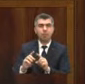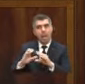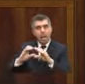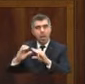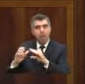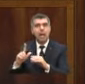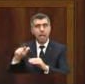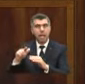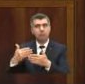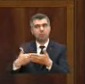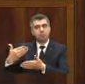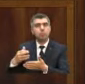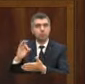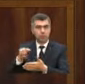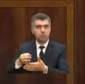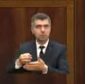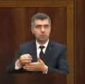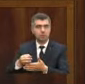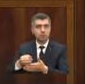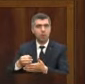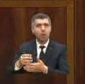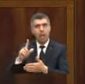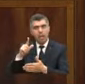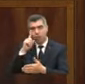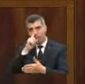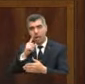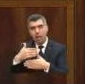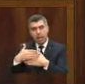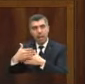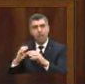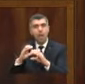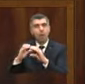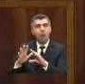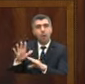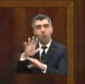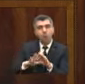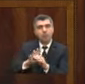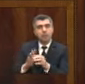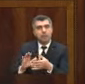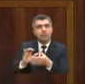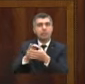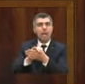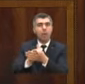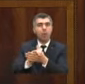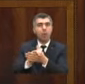معهم وبعضهم المشاورات جارية إن شاء الله، ونتمنوا نتعاونوا جميعا باش